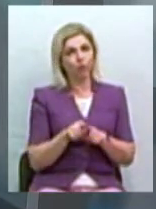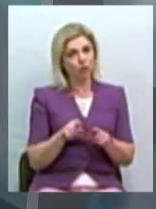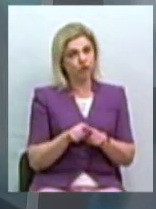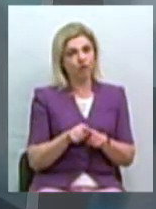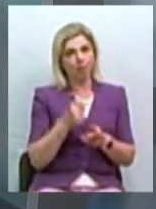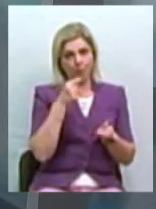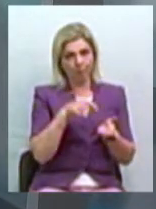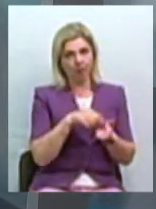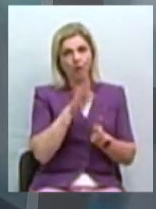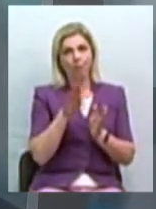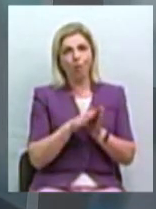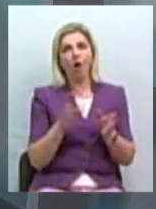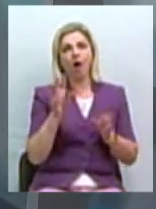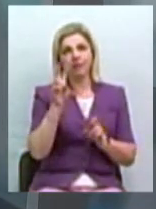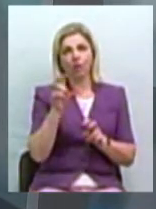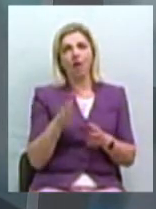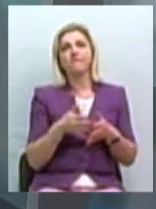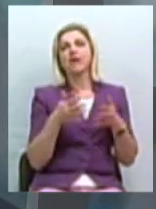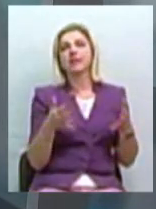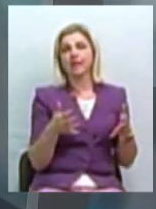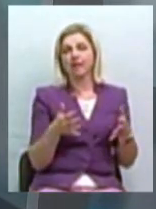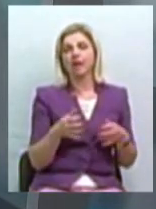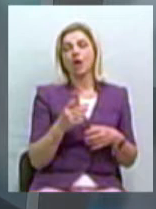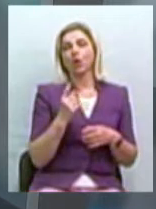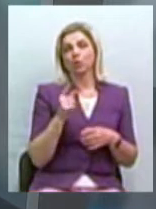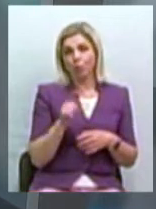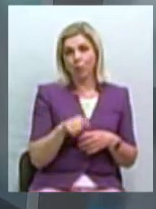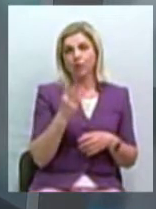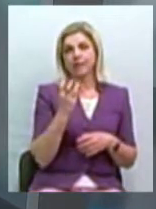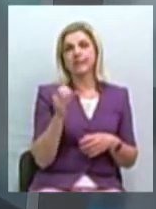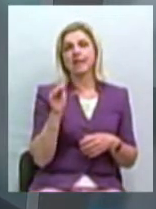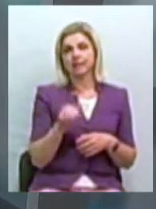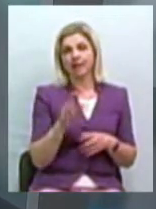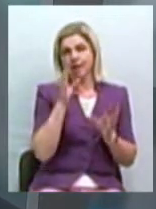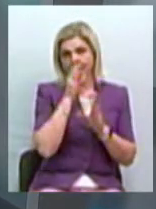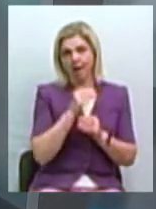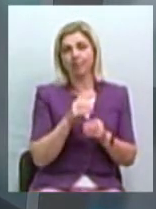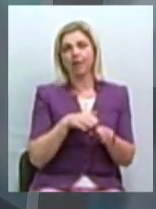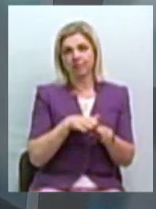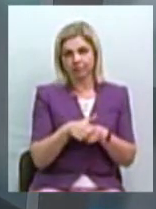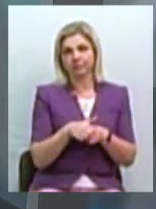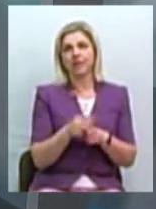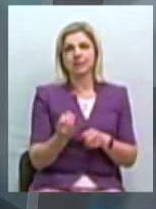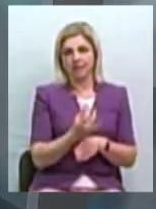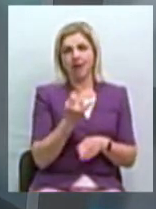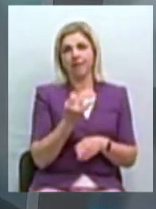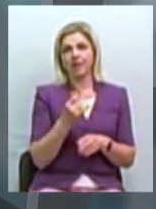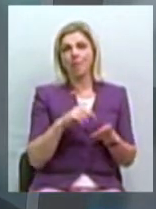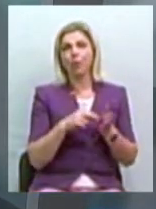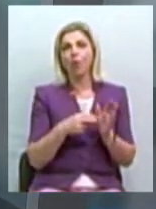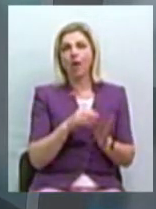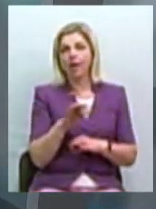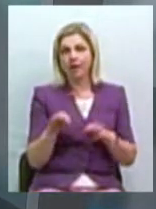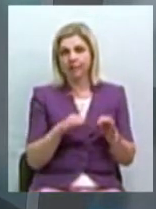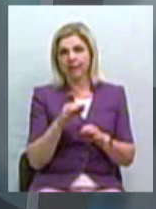він попадав під категорію великі. Тому 300 тисяч дозволяє реалізувати більш цікаві проєкти. І